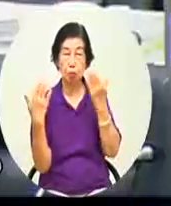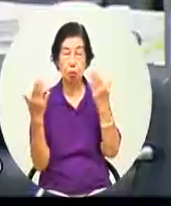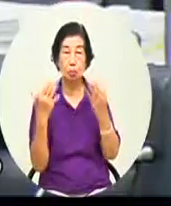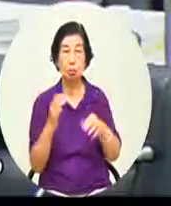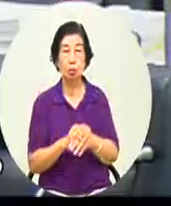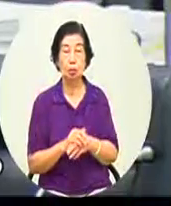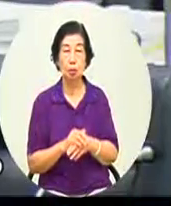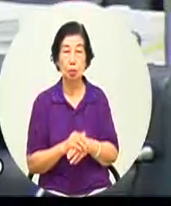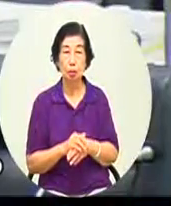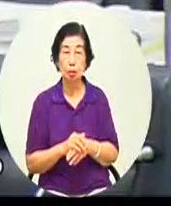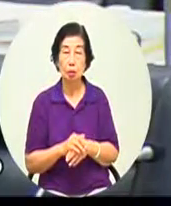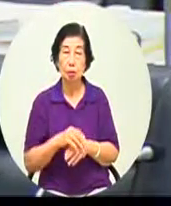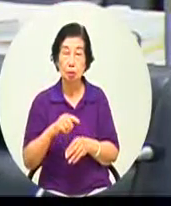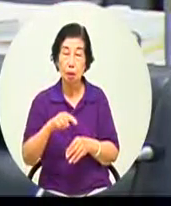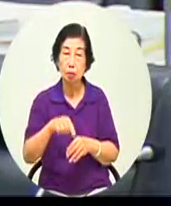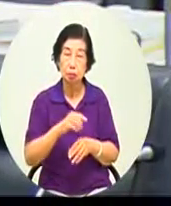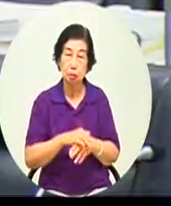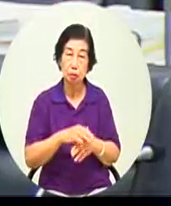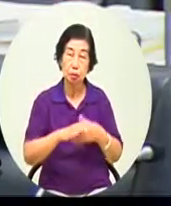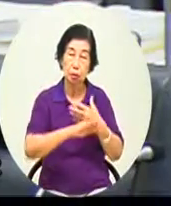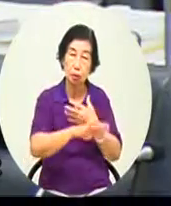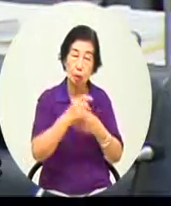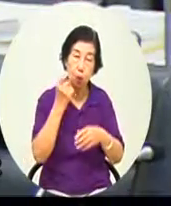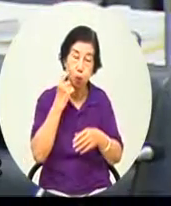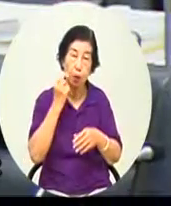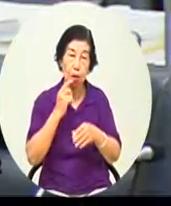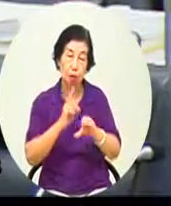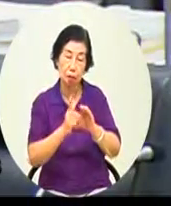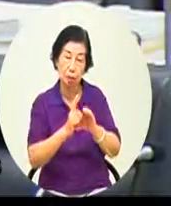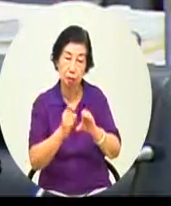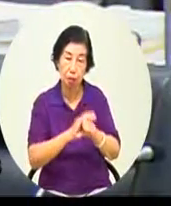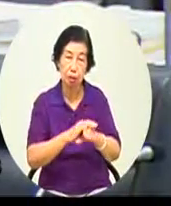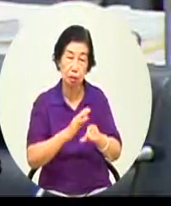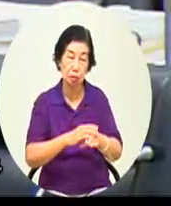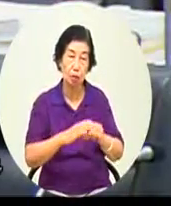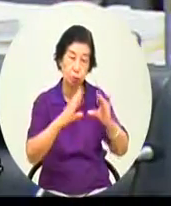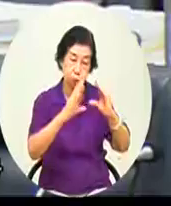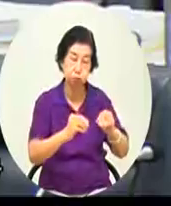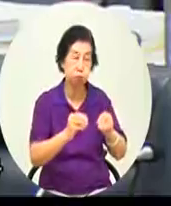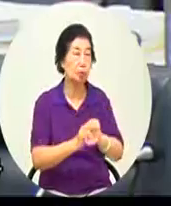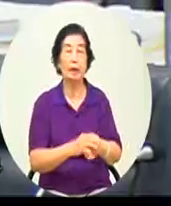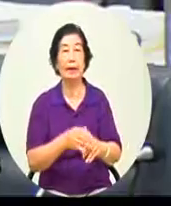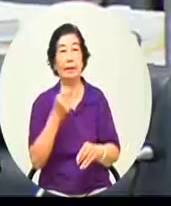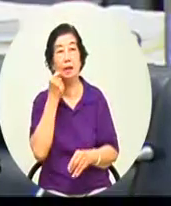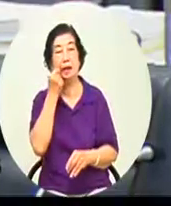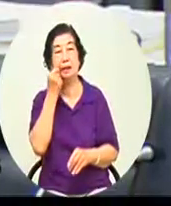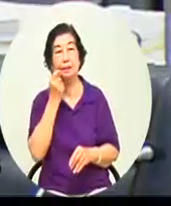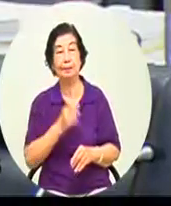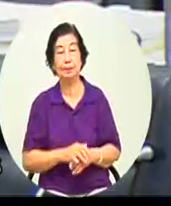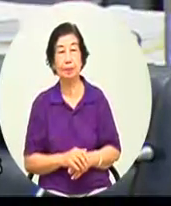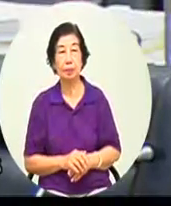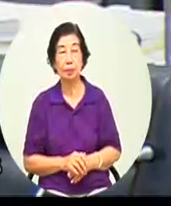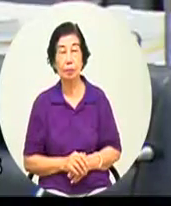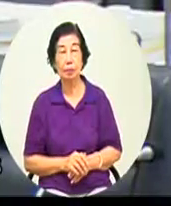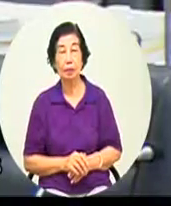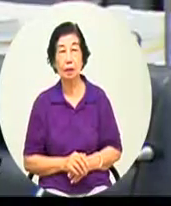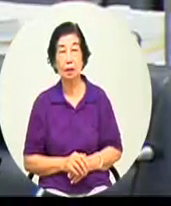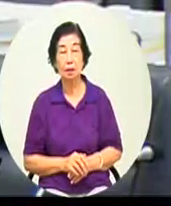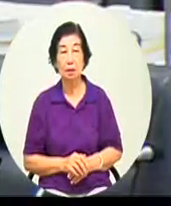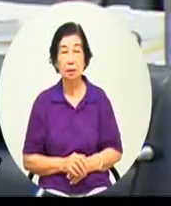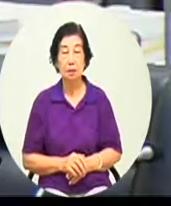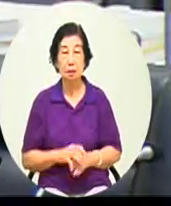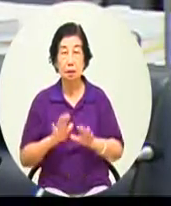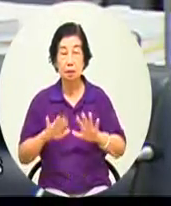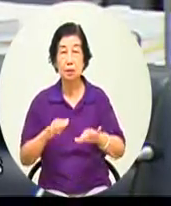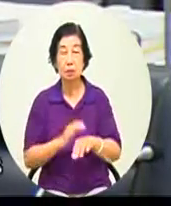全去消灭我们的 Uber 的生存，局长，而且你要知道， 所以他必须要 你刚刚有特别去提到，今天我们多元化计